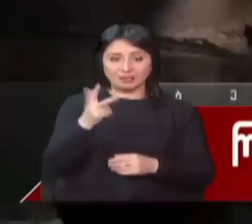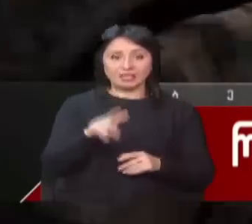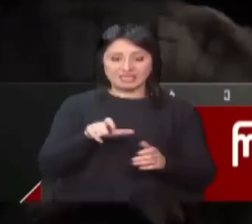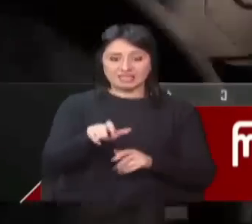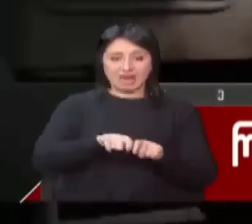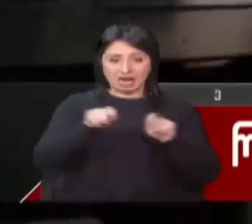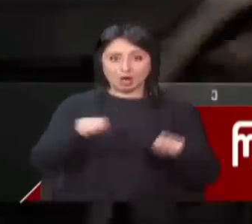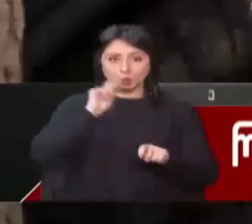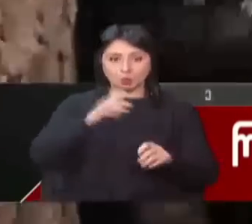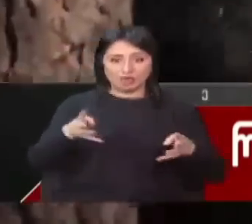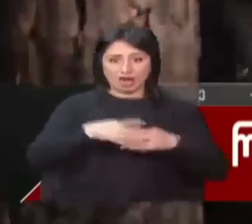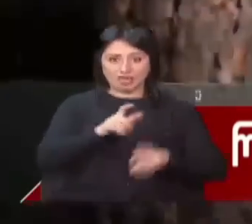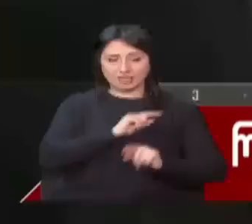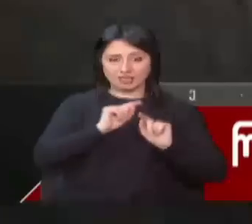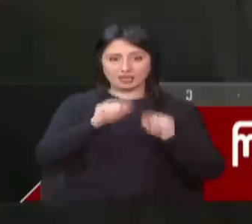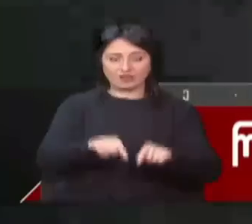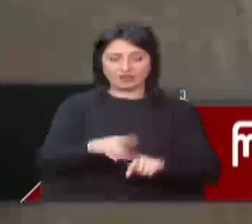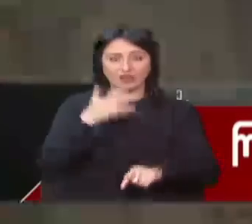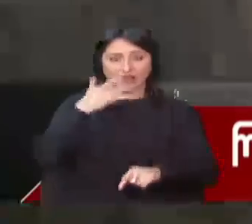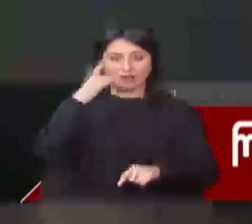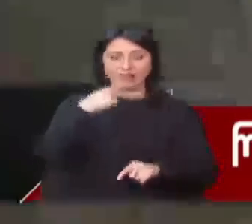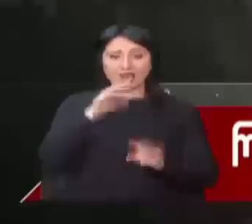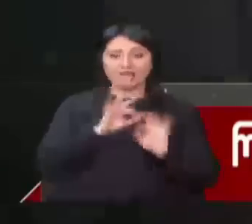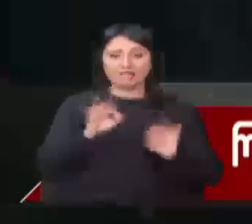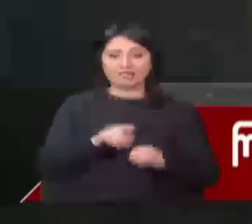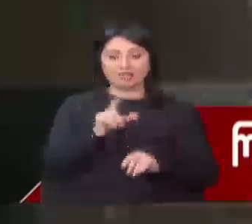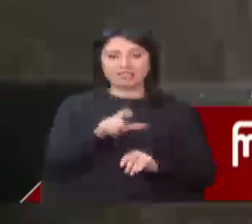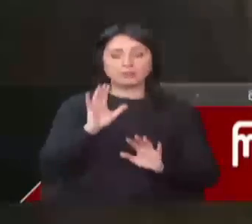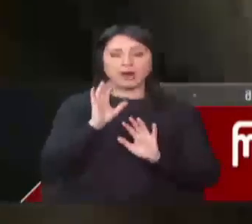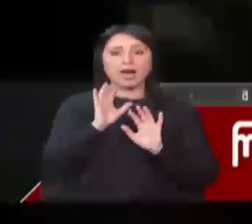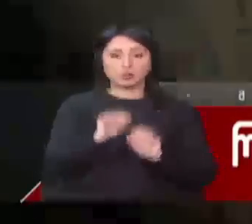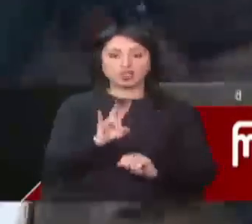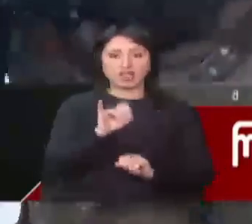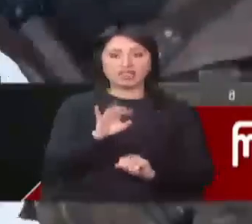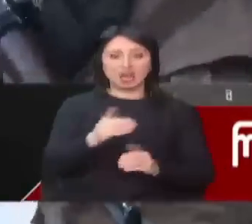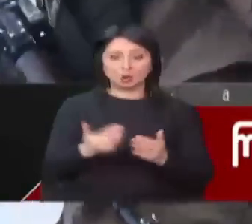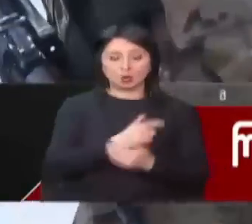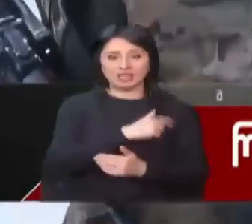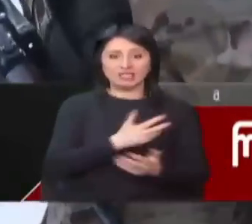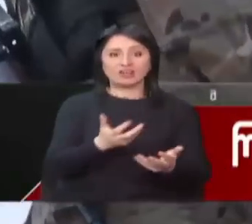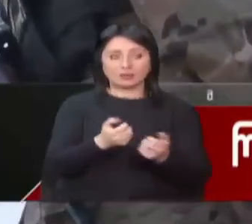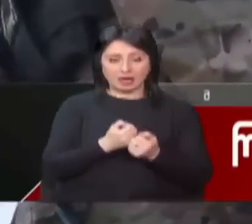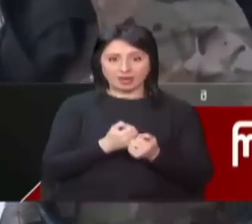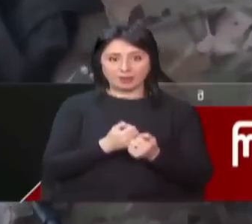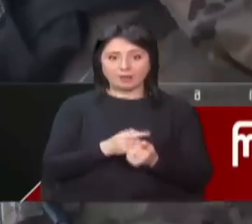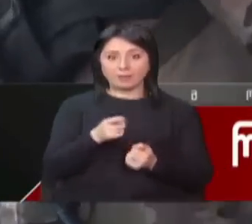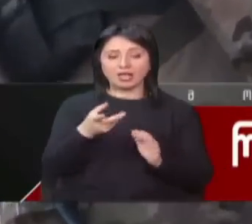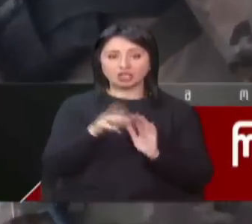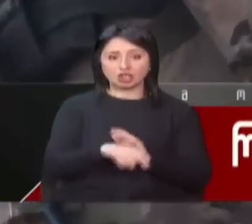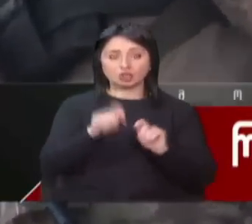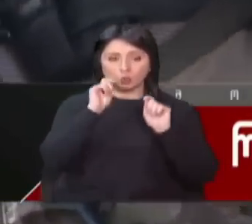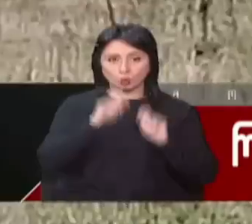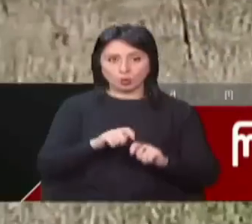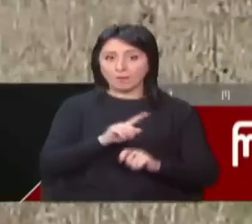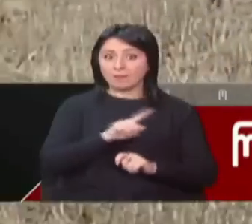გაგაუხსნას უკრაინის ალიანსში გაწევრიანებას. ვაშინგტონში აცხადებენ რომ ისინი მხარს უჭერენ ნატოში ახალი წევრების გაწევრიანებას მათ შორის